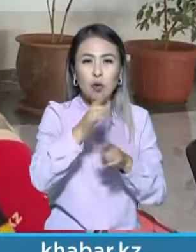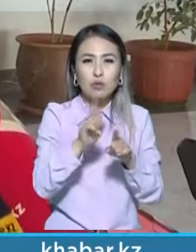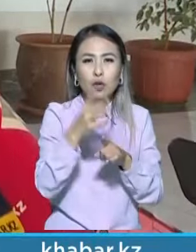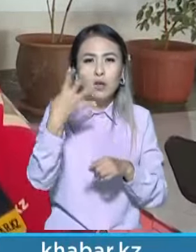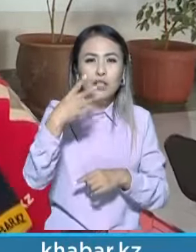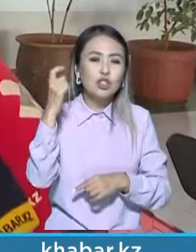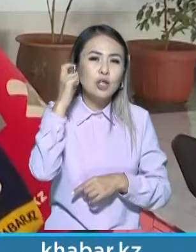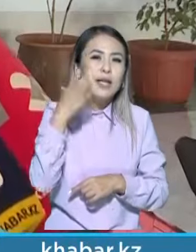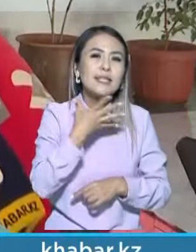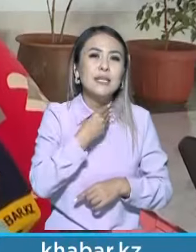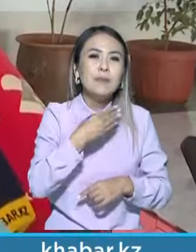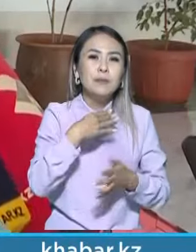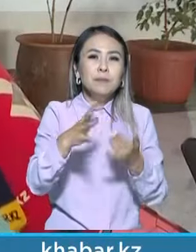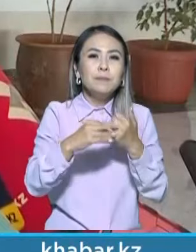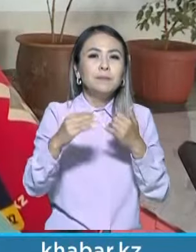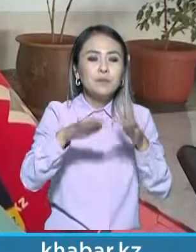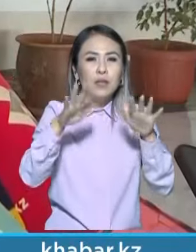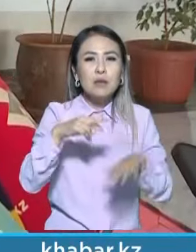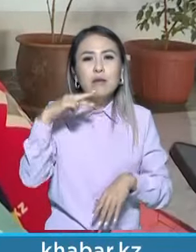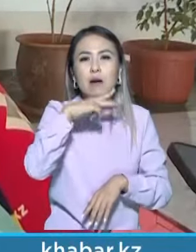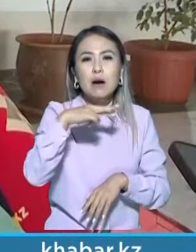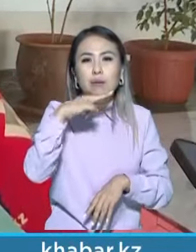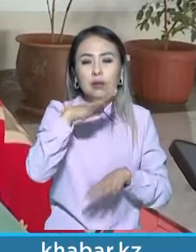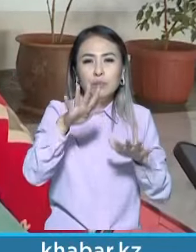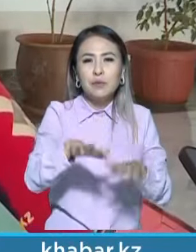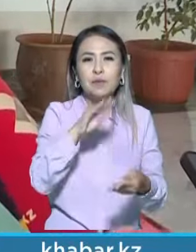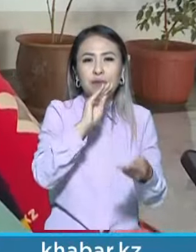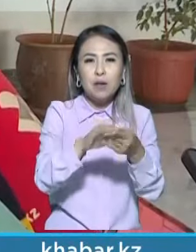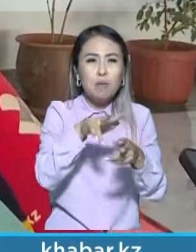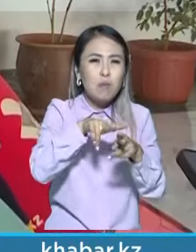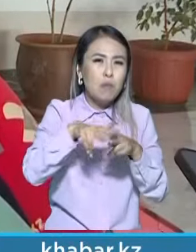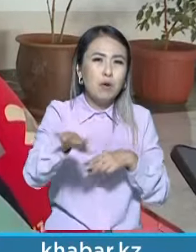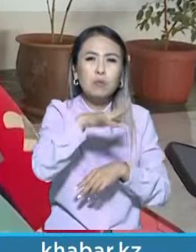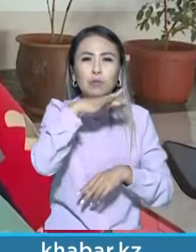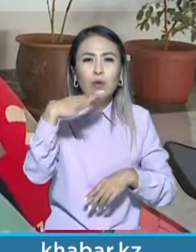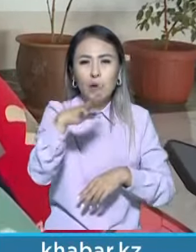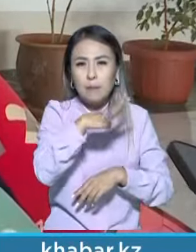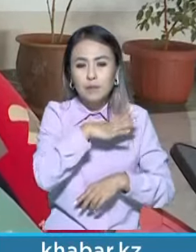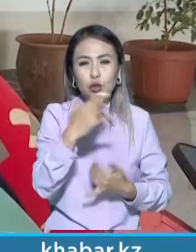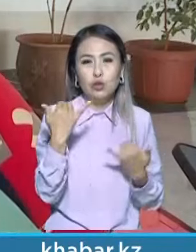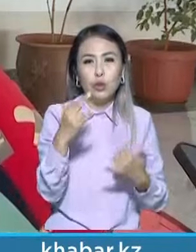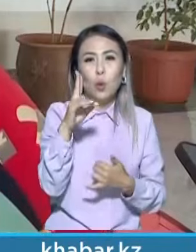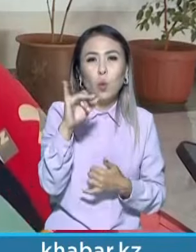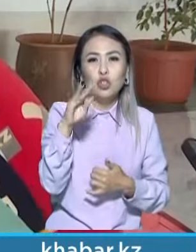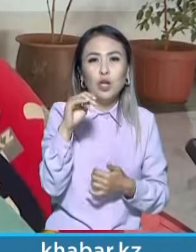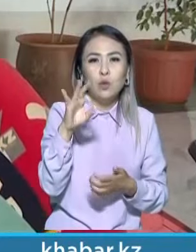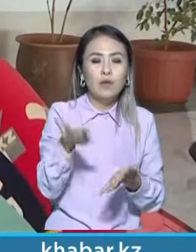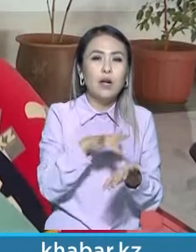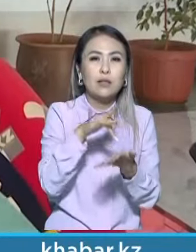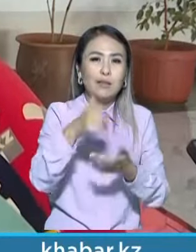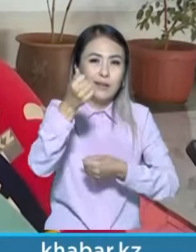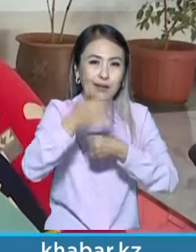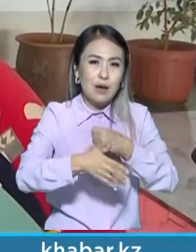уақыт бойы Семей жері ядырлық сынақ алаңына айналып, өңірге орны толмас зиян келтірді. Қазір Курчатов қаласында ұлттық ядырлық орталығы жұмыс істеп